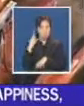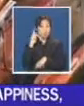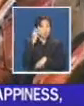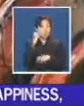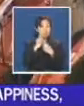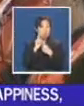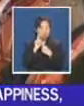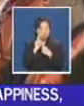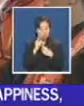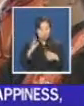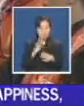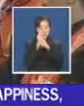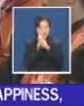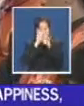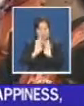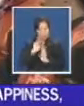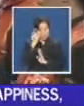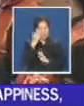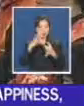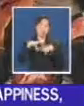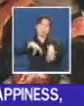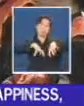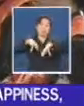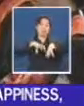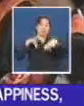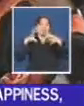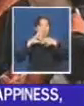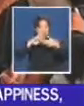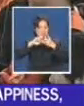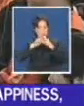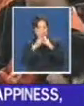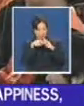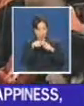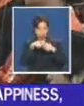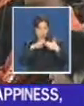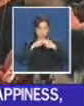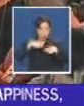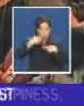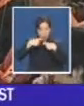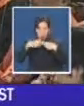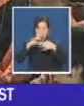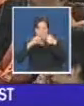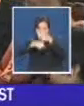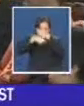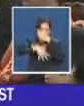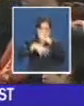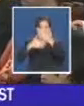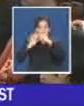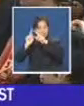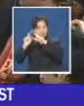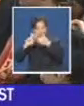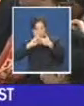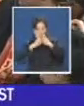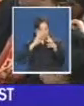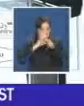นี้ก็คือได้รูปแบบใหม่ของการบริหารงานในการแก้ไขปัญหาซึ่งเป็นปัญหายากปัญหาในเชิงโครงสร้างปัญหาที่คาบ